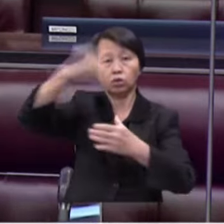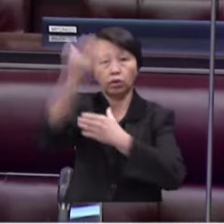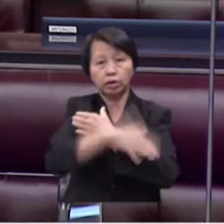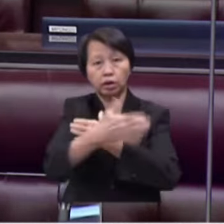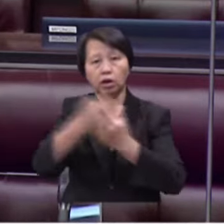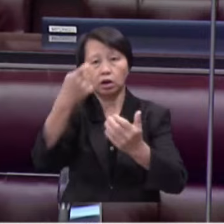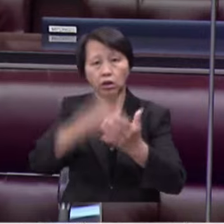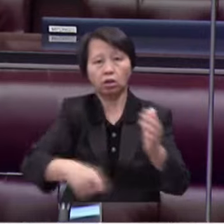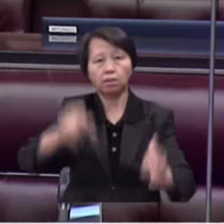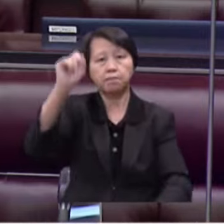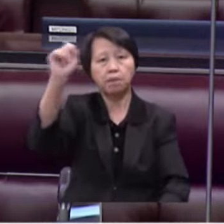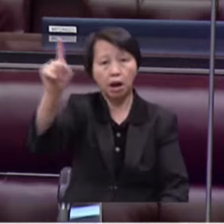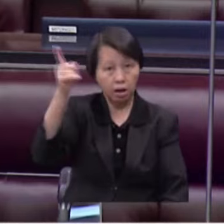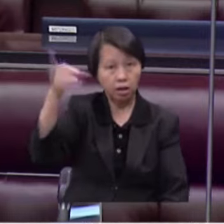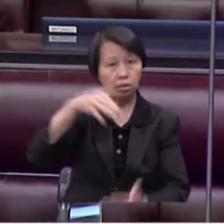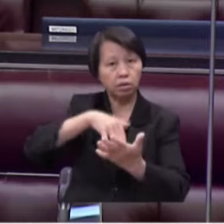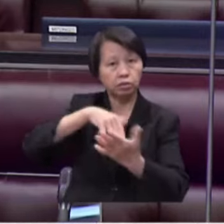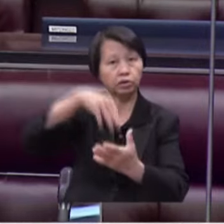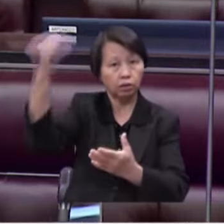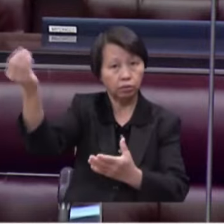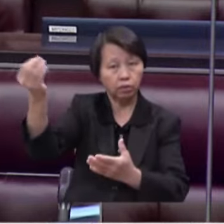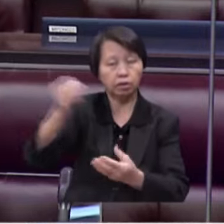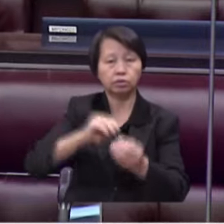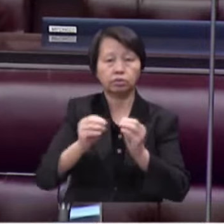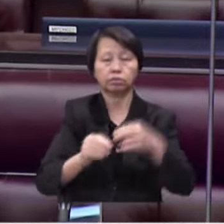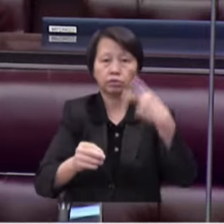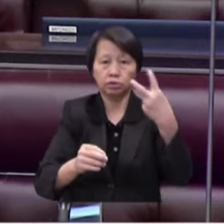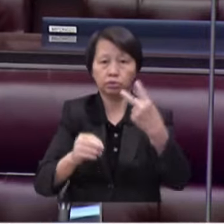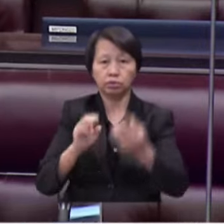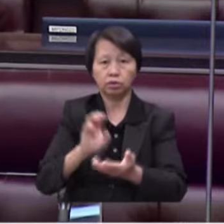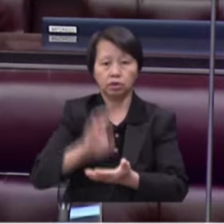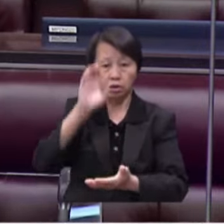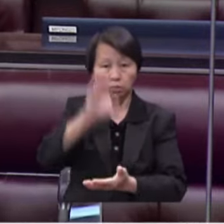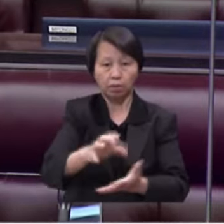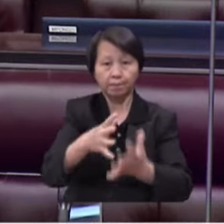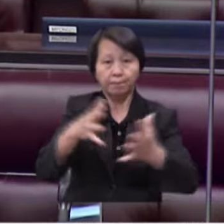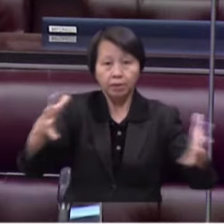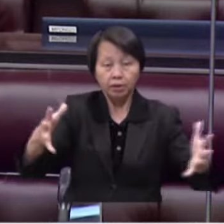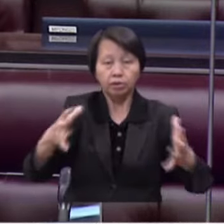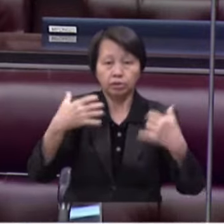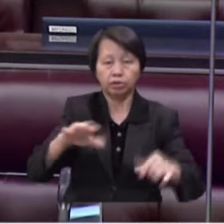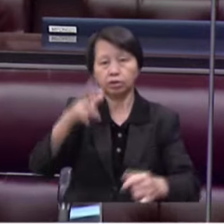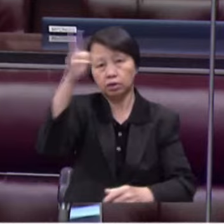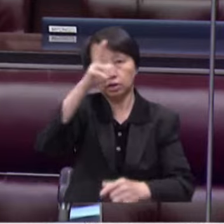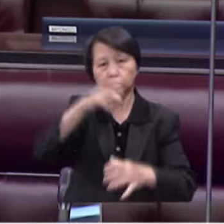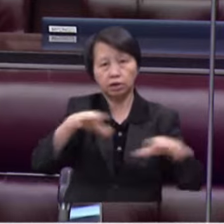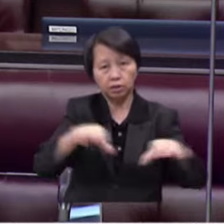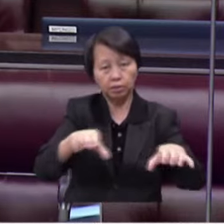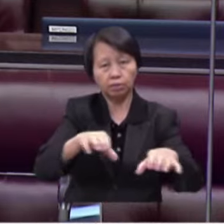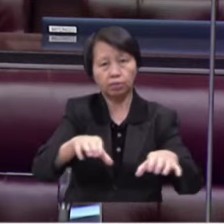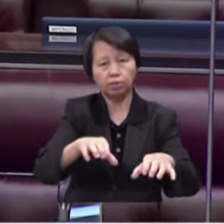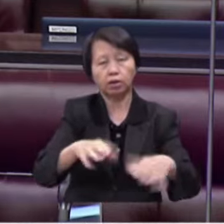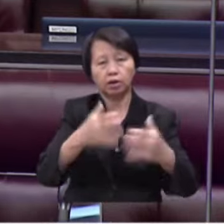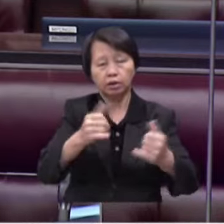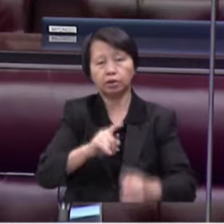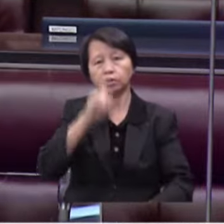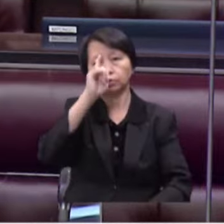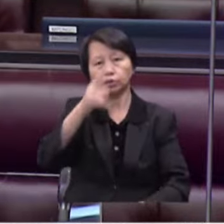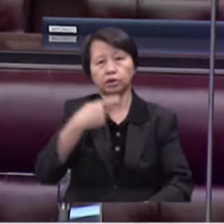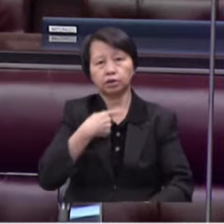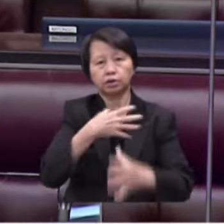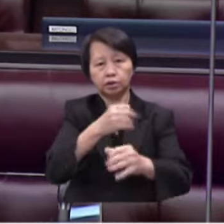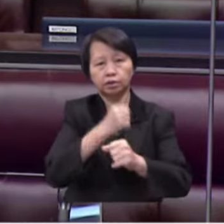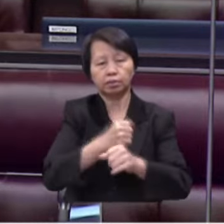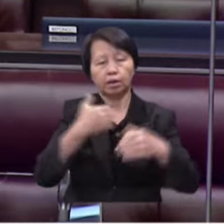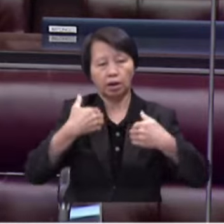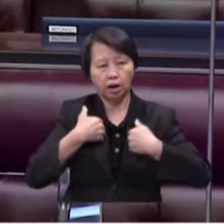sangat tinggi kedua pelaburan yang besar yang telah kerajaan buat pastikan kita